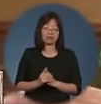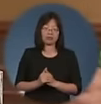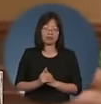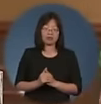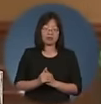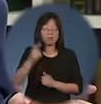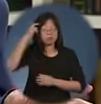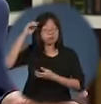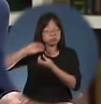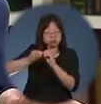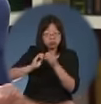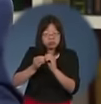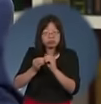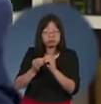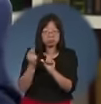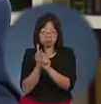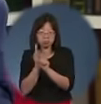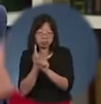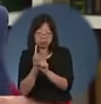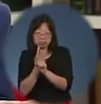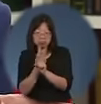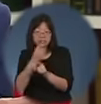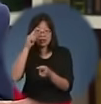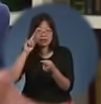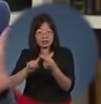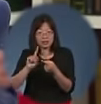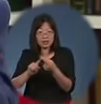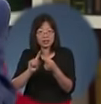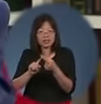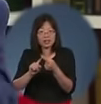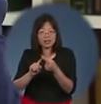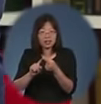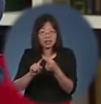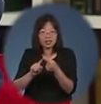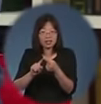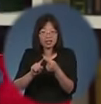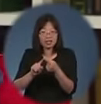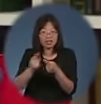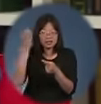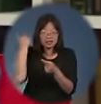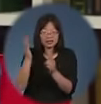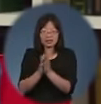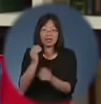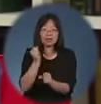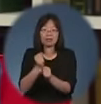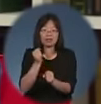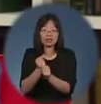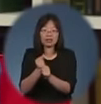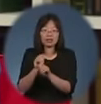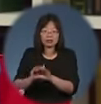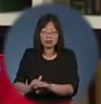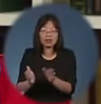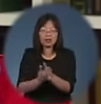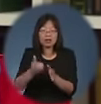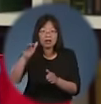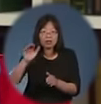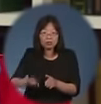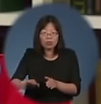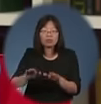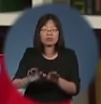맘대로 손질을 했어요 손질한 그대로를 낸 그때 책이 냈는데도 그렇게